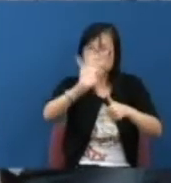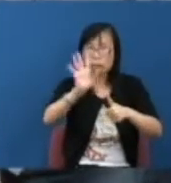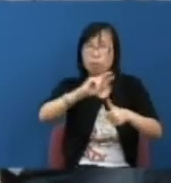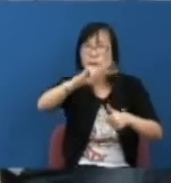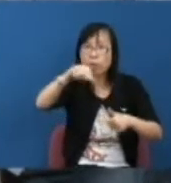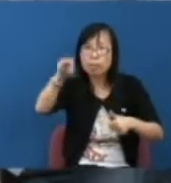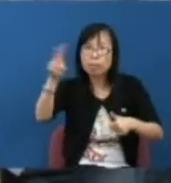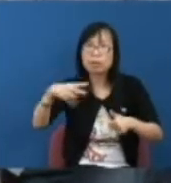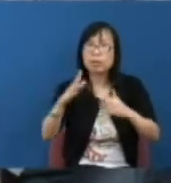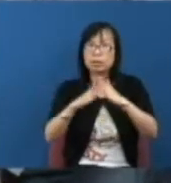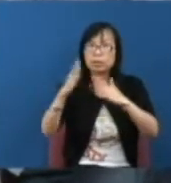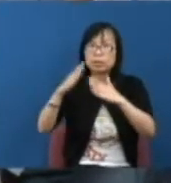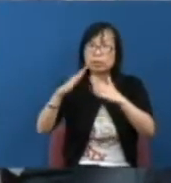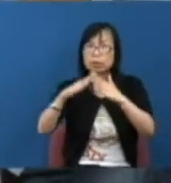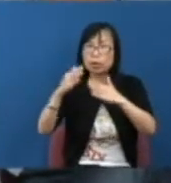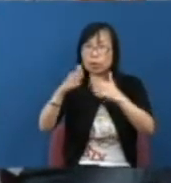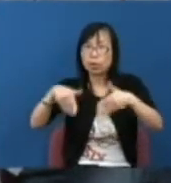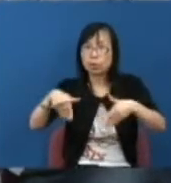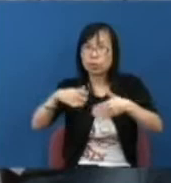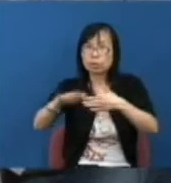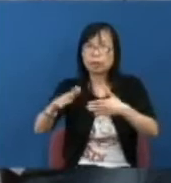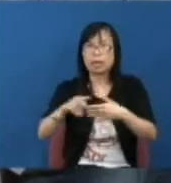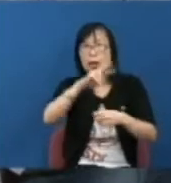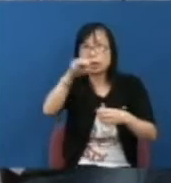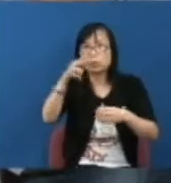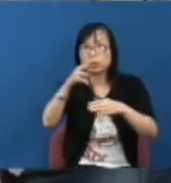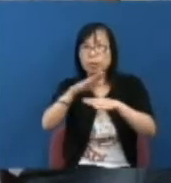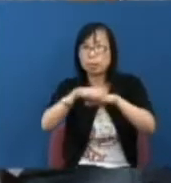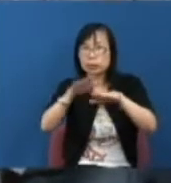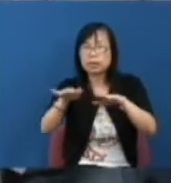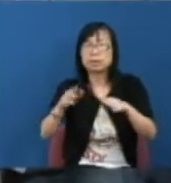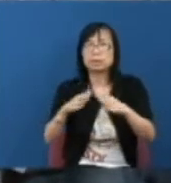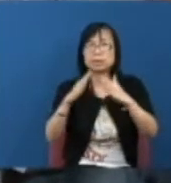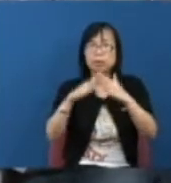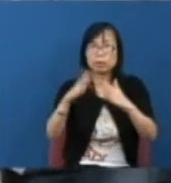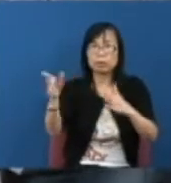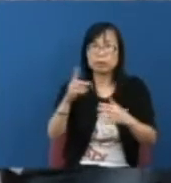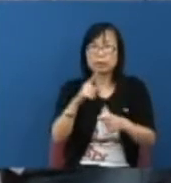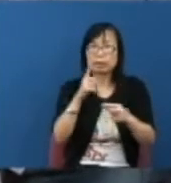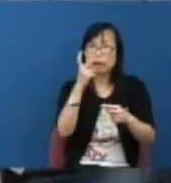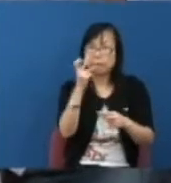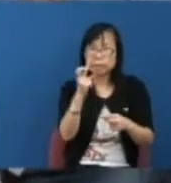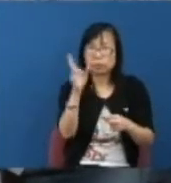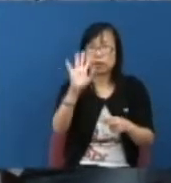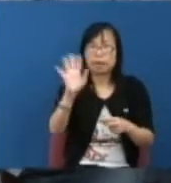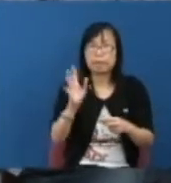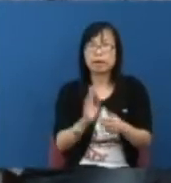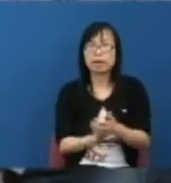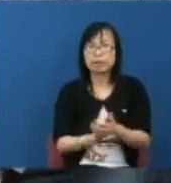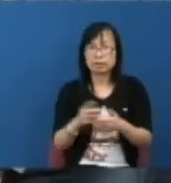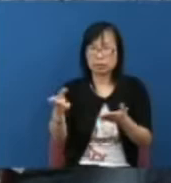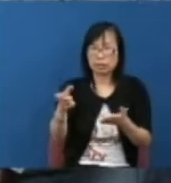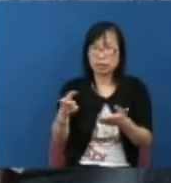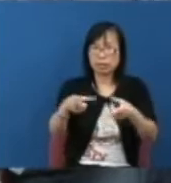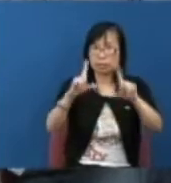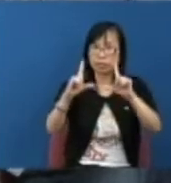我哋就揾一啲住喺 high rise， 即係住喺一般屋苑嗰啲居民咧， 比較中立啲， 睇下係啦，比較中立啲，佢哋唔係受眾，咦？但係翻嚟個效果咧都